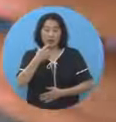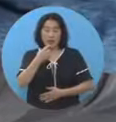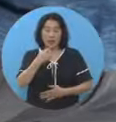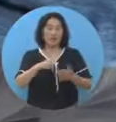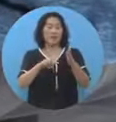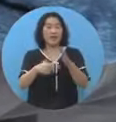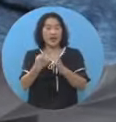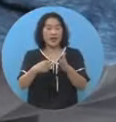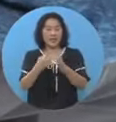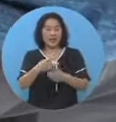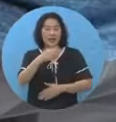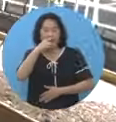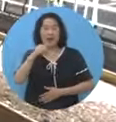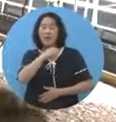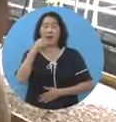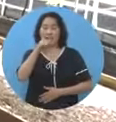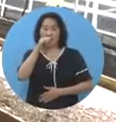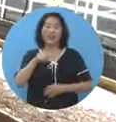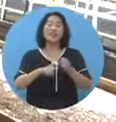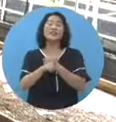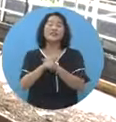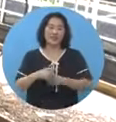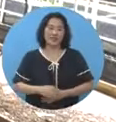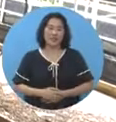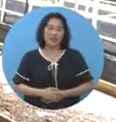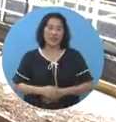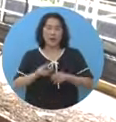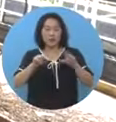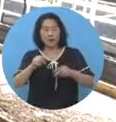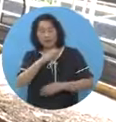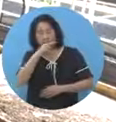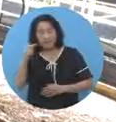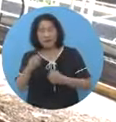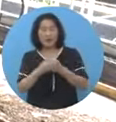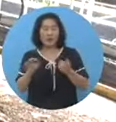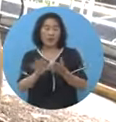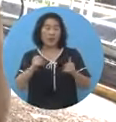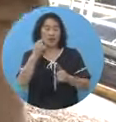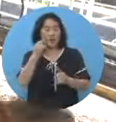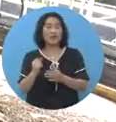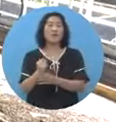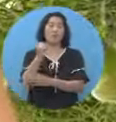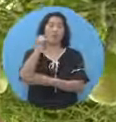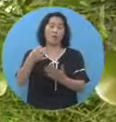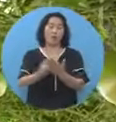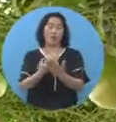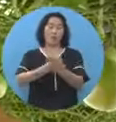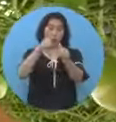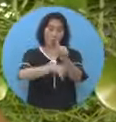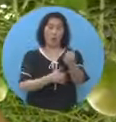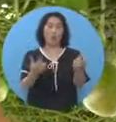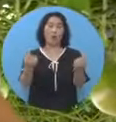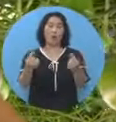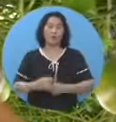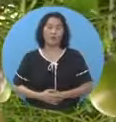100가지 향과 맛이 난다는 백향과는 상큼하고 부드러운 향으로 소비자에게 좋은 반응을 얻으면서 농가의 효자 작목으로